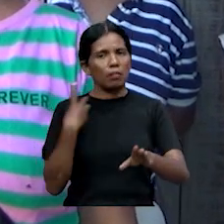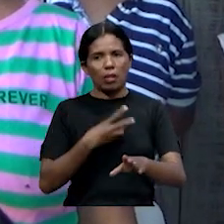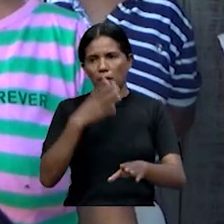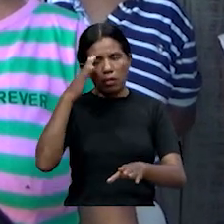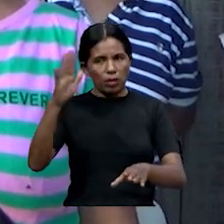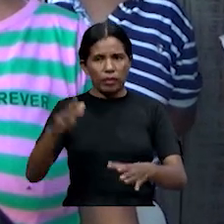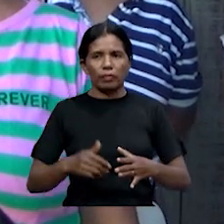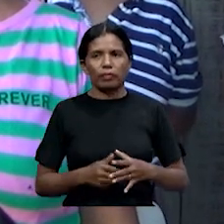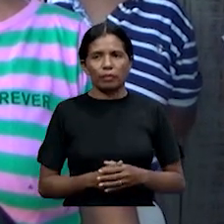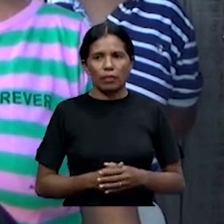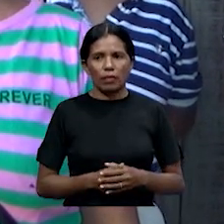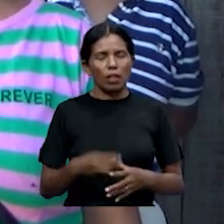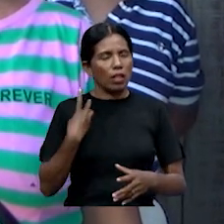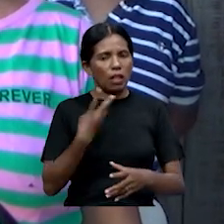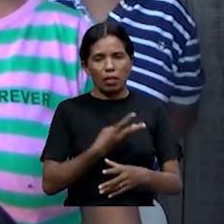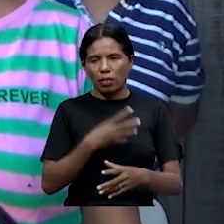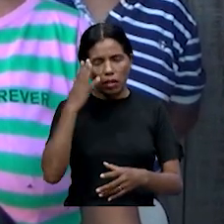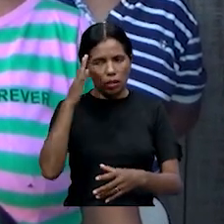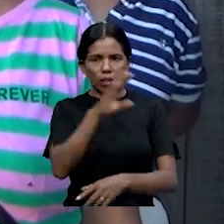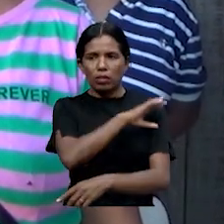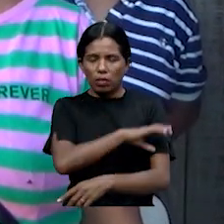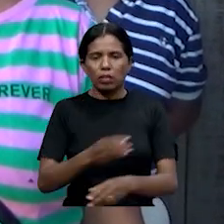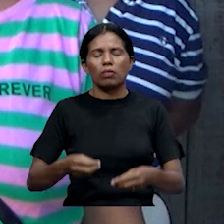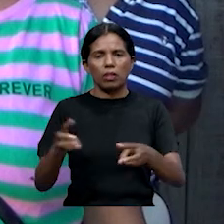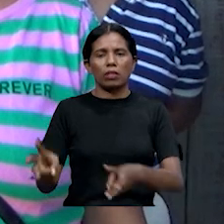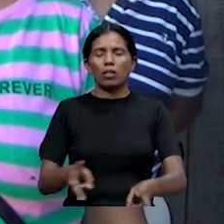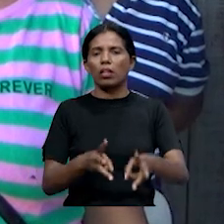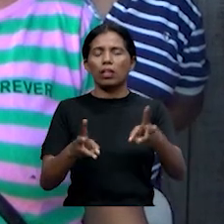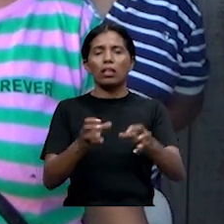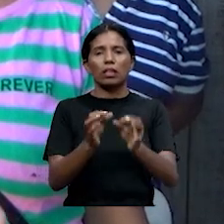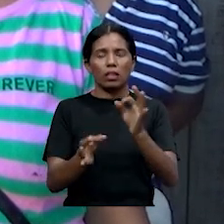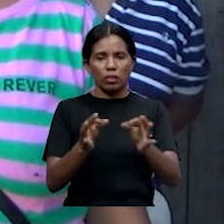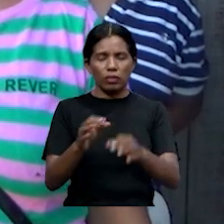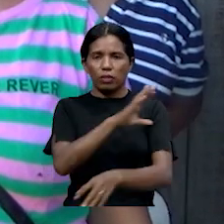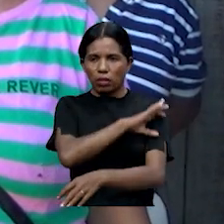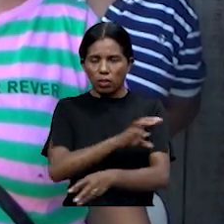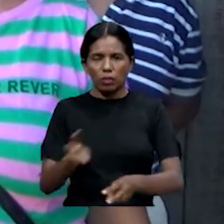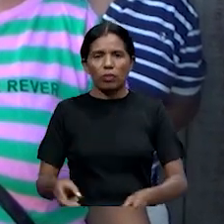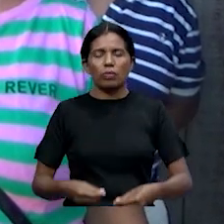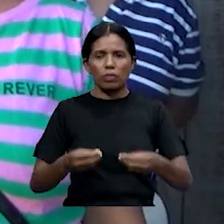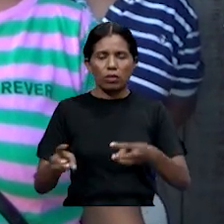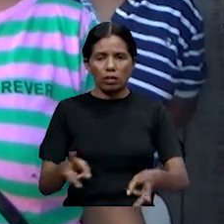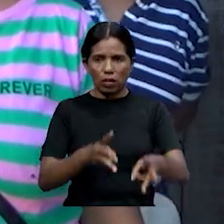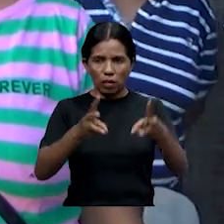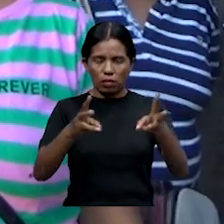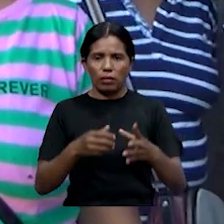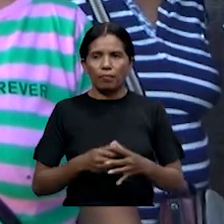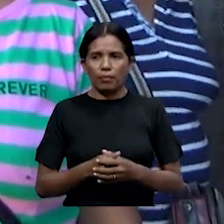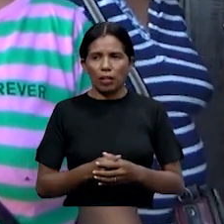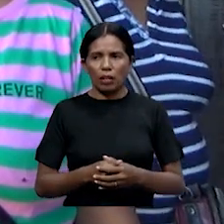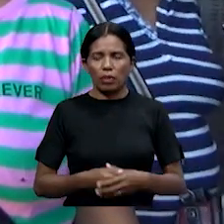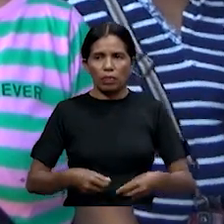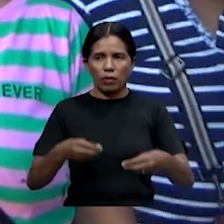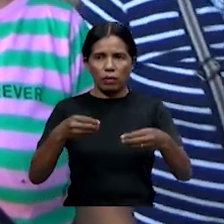ami diskuvia katak ne memang siguran siramak fodalan kar siguran siramak siram kusi posan ne meeting ba